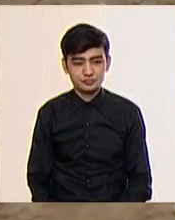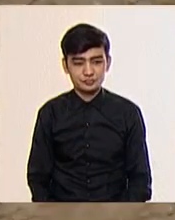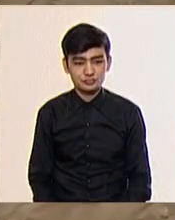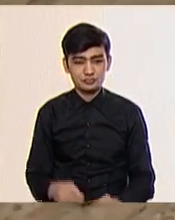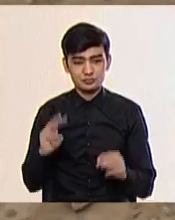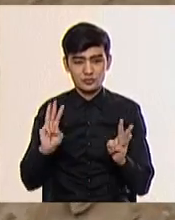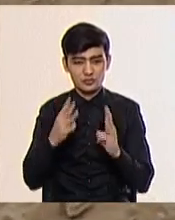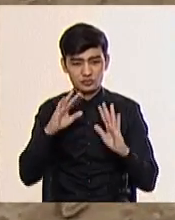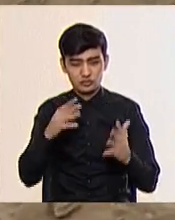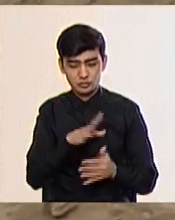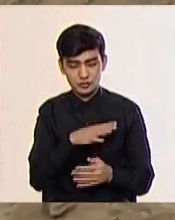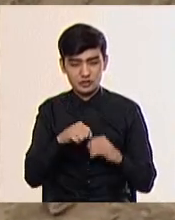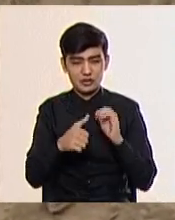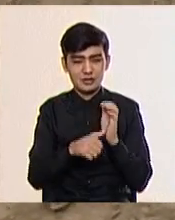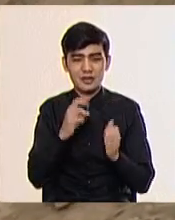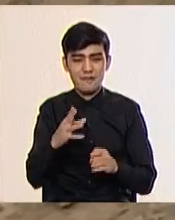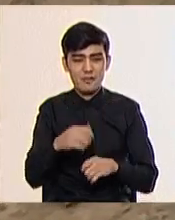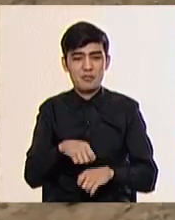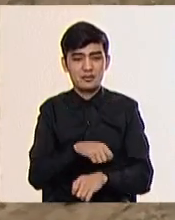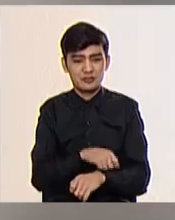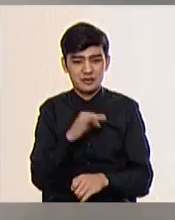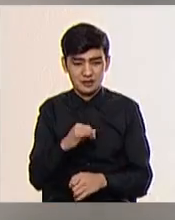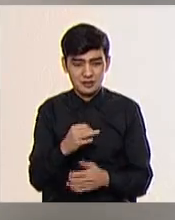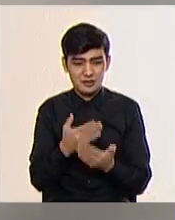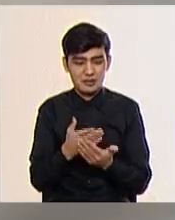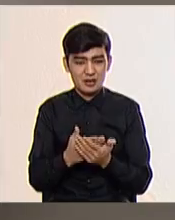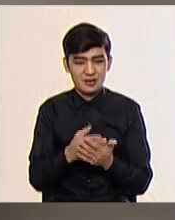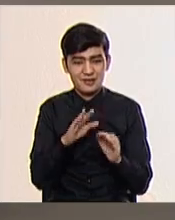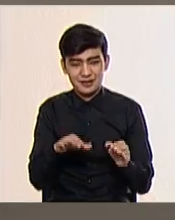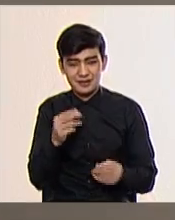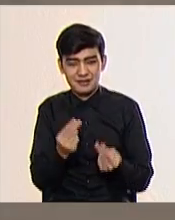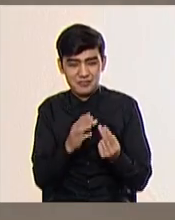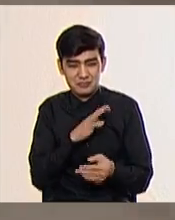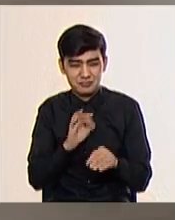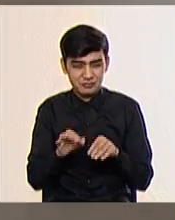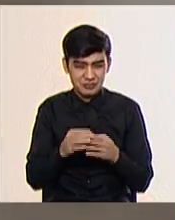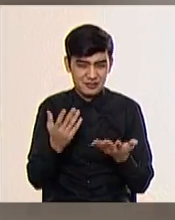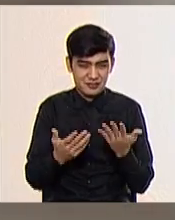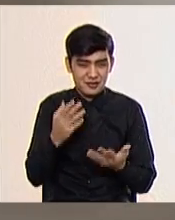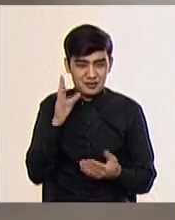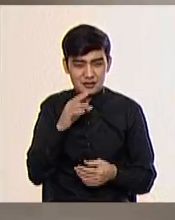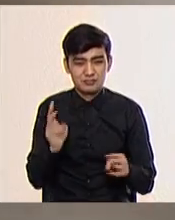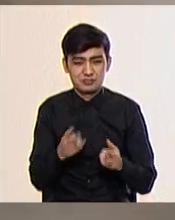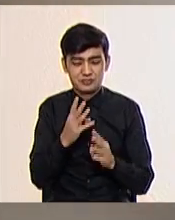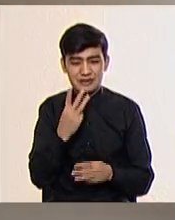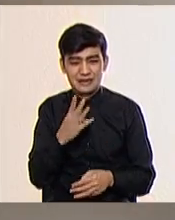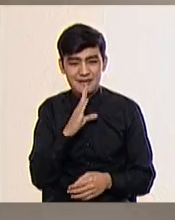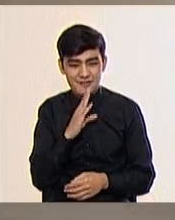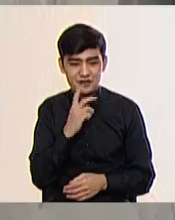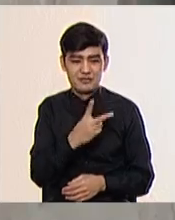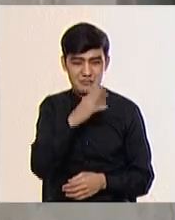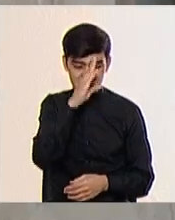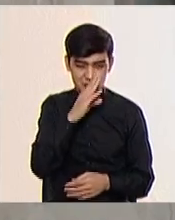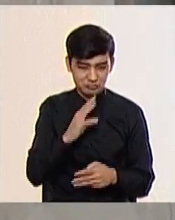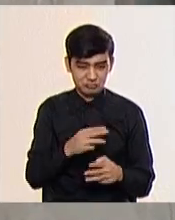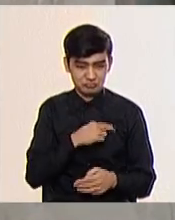Возгорание произошло на площади 16 квадратных метров. Предположительно, дети играли с огнем. Пожар унес жизни трех девочек и двоих